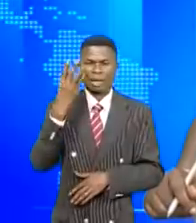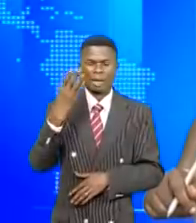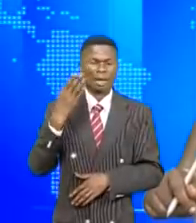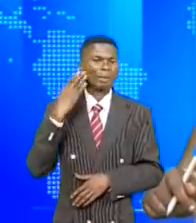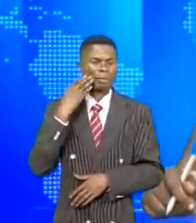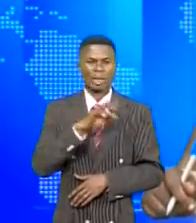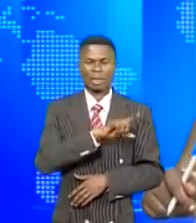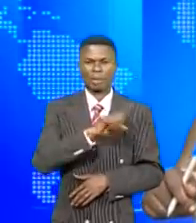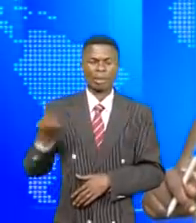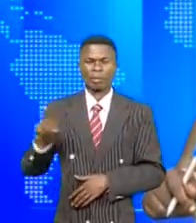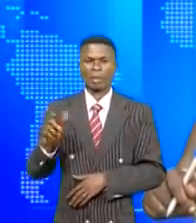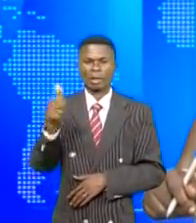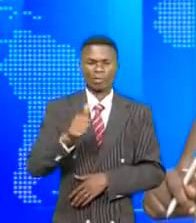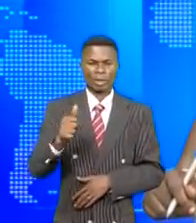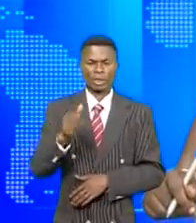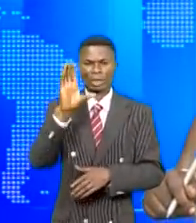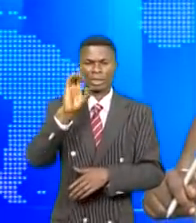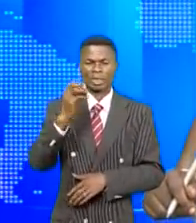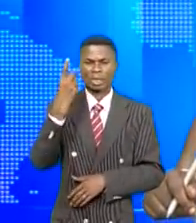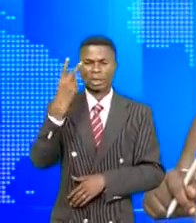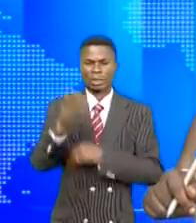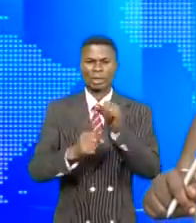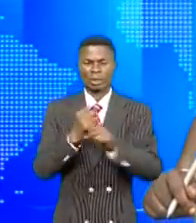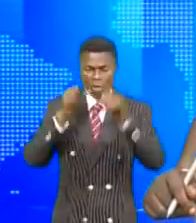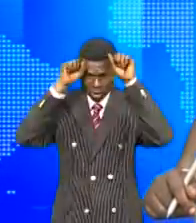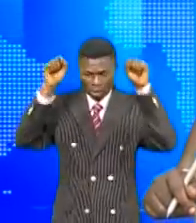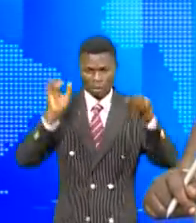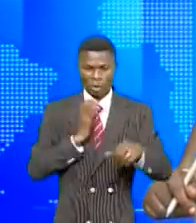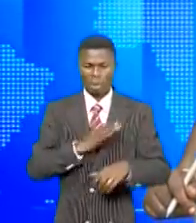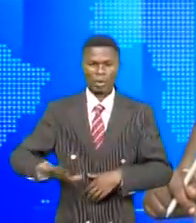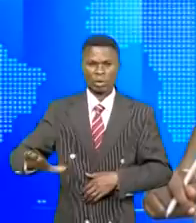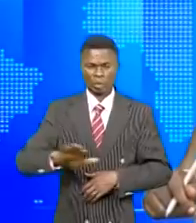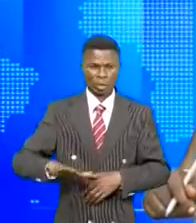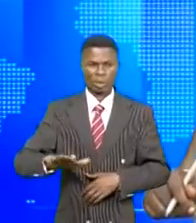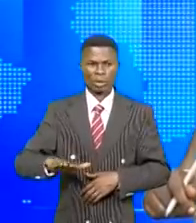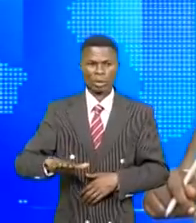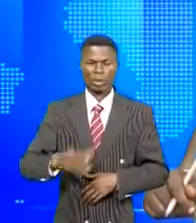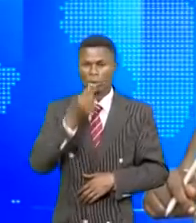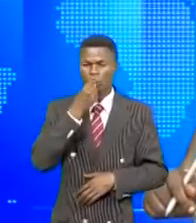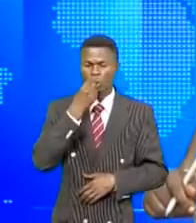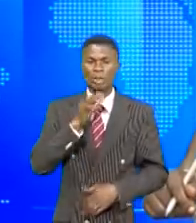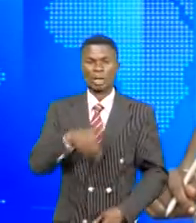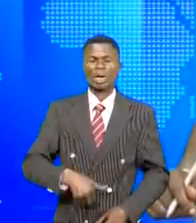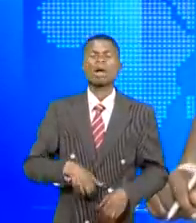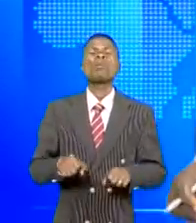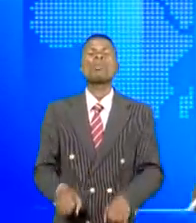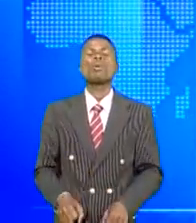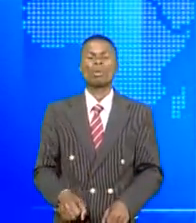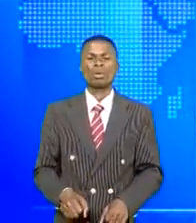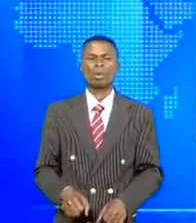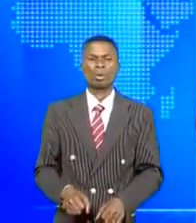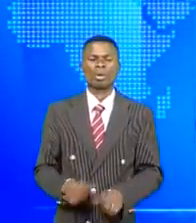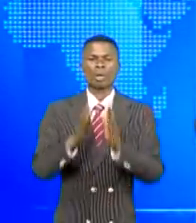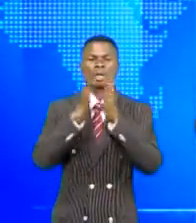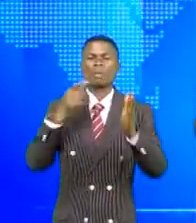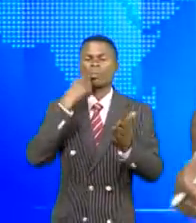mars 1969, 24 mars 2021, 52 ans jour pour jour, mourait le premier président de la République démocratique du Congo, Joseph Kasavubu. Pour ces, une